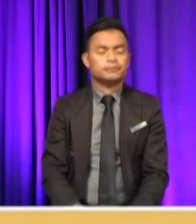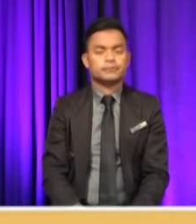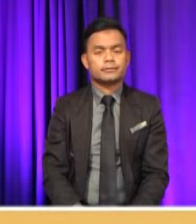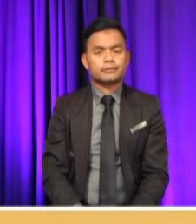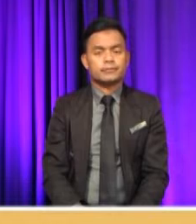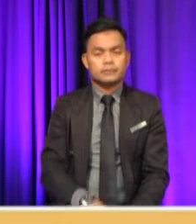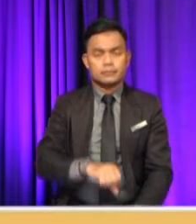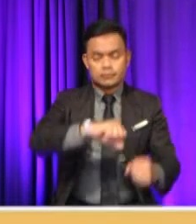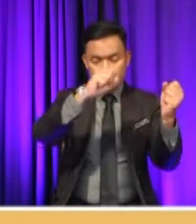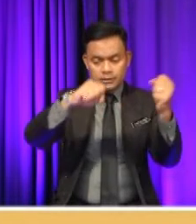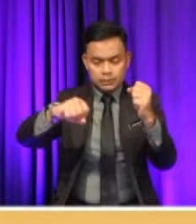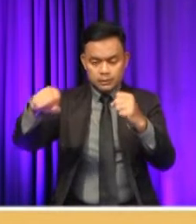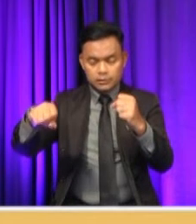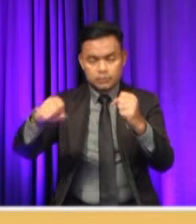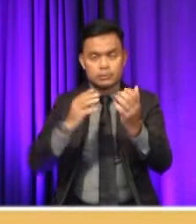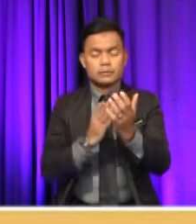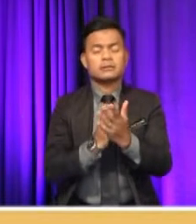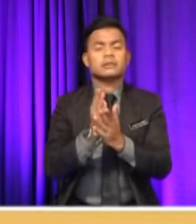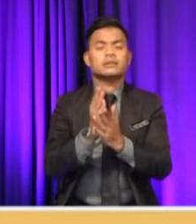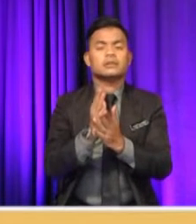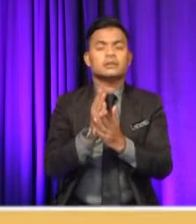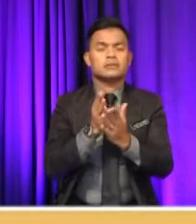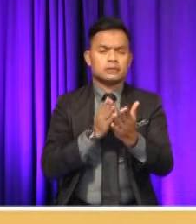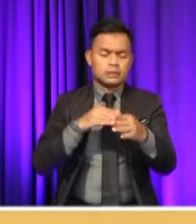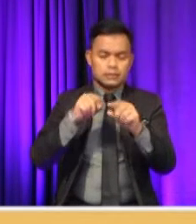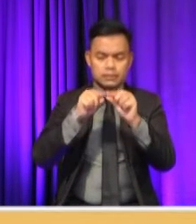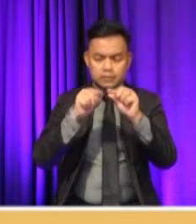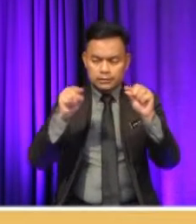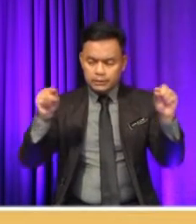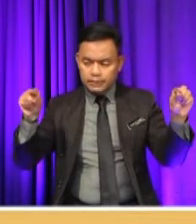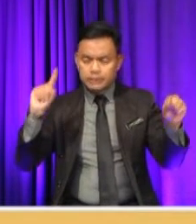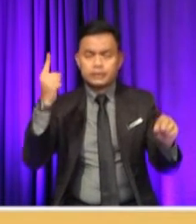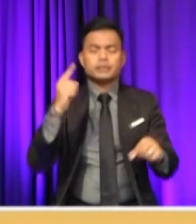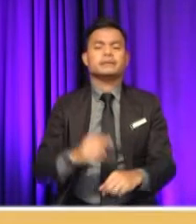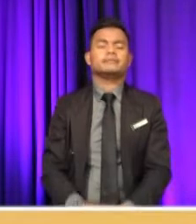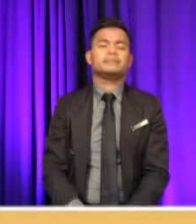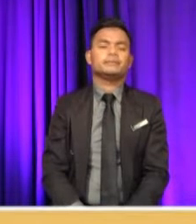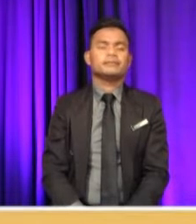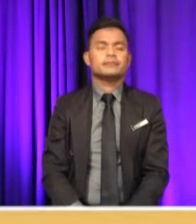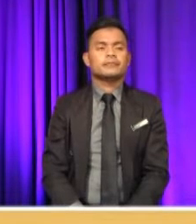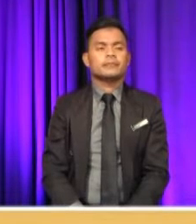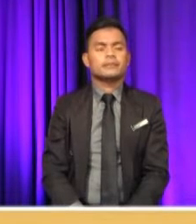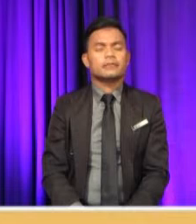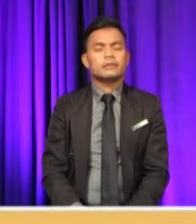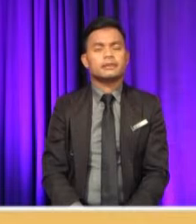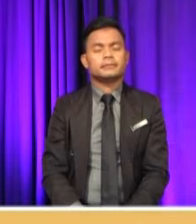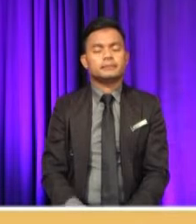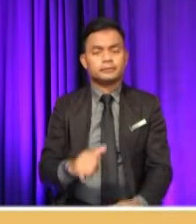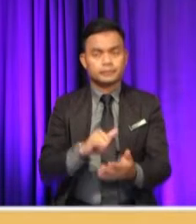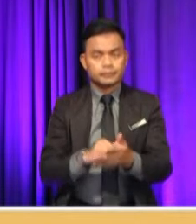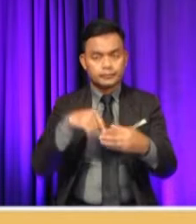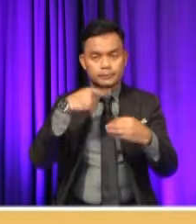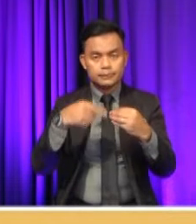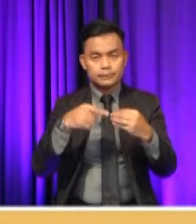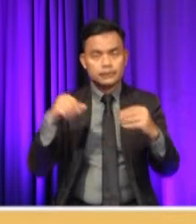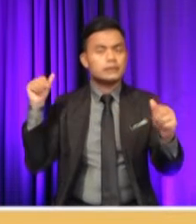arus terus, dia straight je, mendatar saja. Okey, ini gelombang arus terus. Okey. Okey, itu tentang arus. Kita